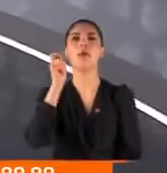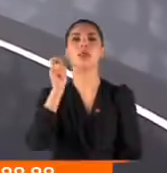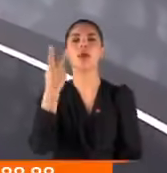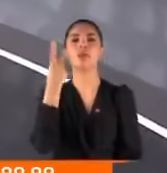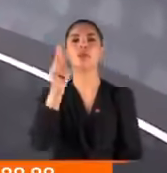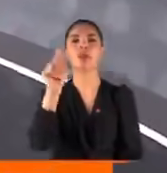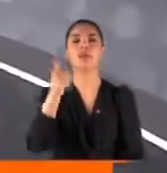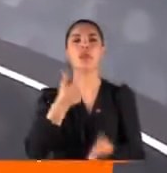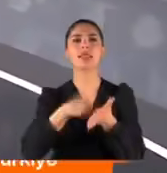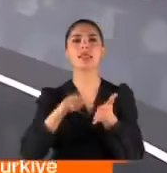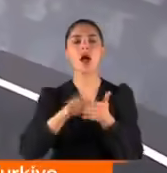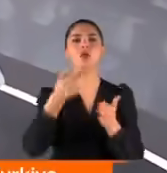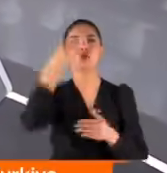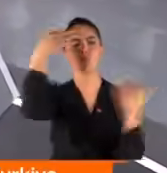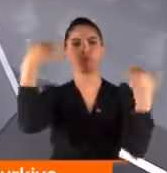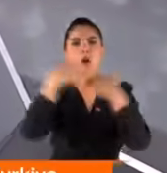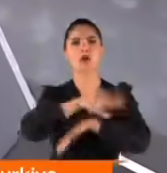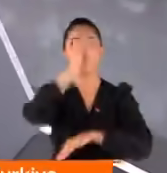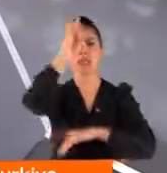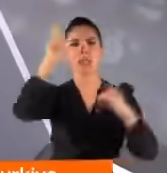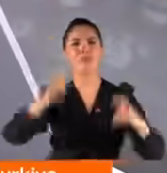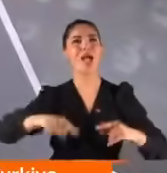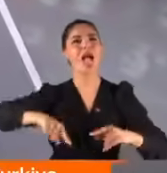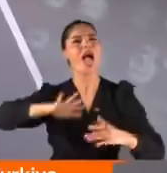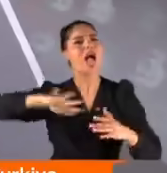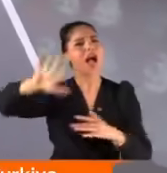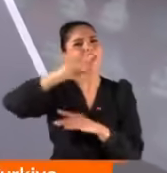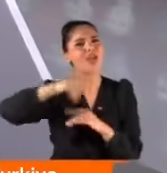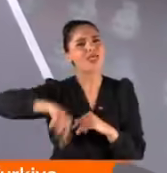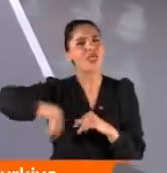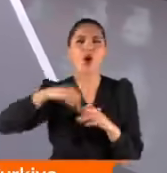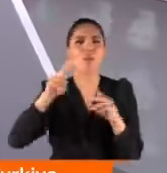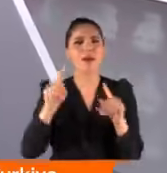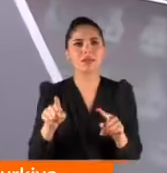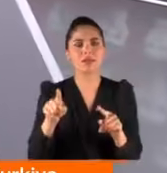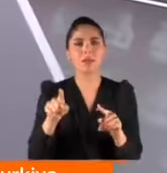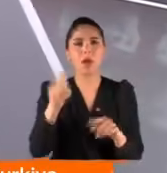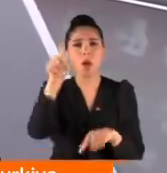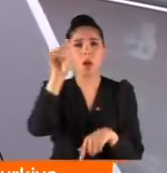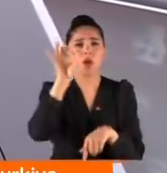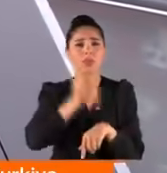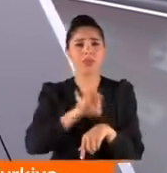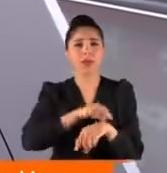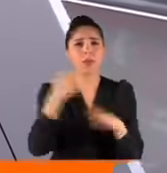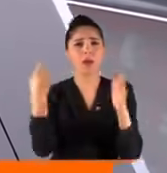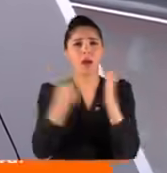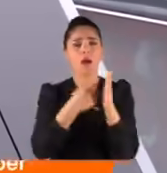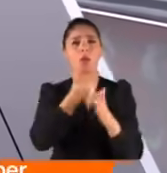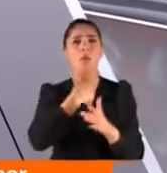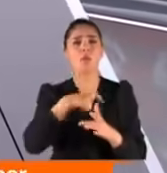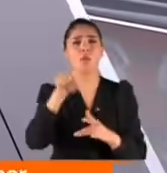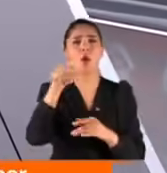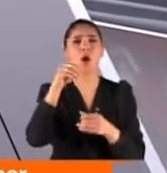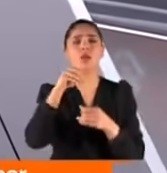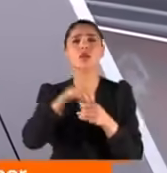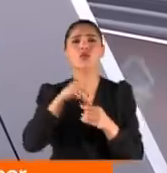15 Temmuz 2016 Cuma akşamı İstanbul'da her şey normal görünüyordu. Ta ki o zamanki adıyla Boğaziçi